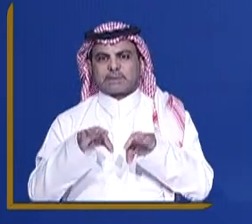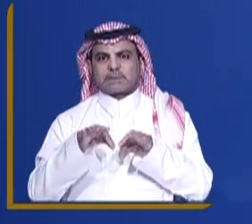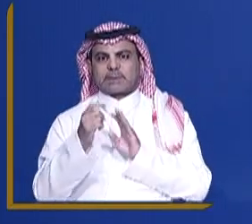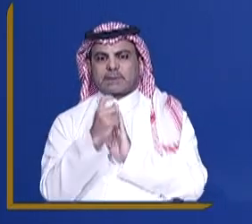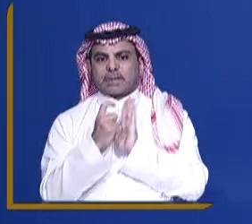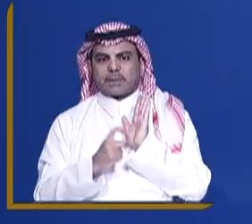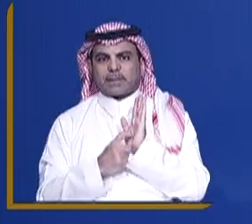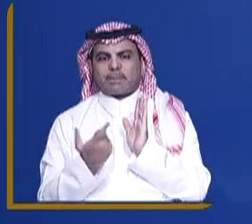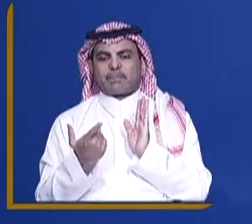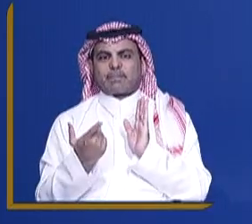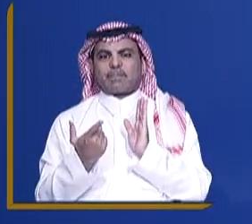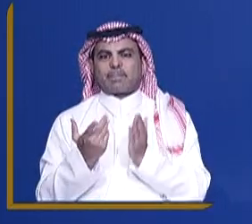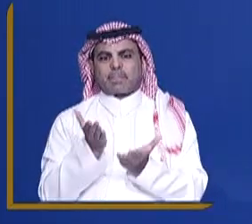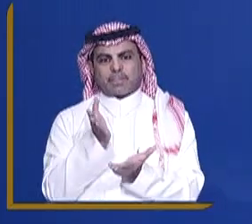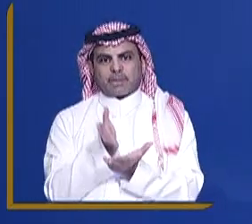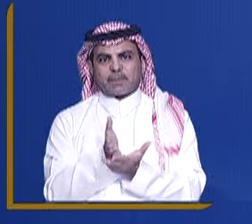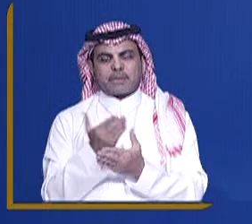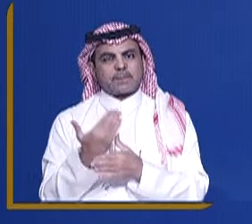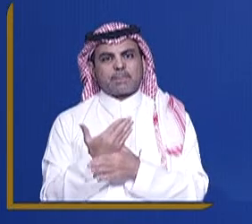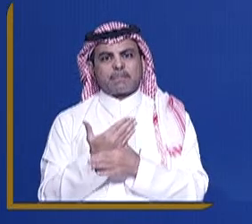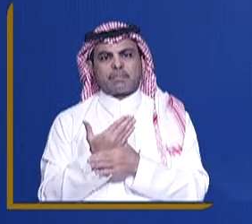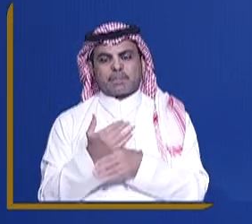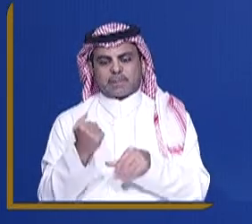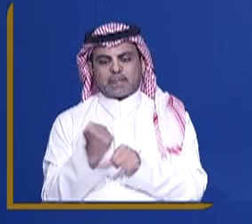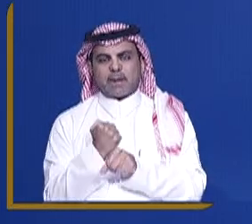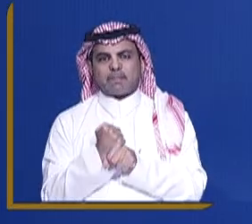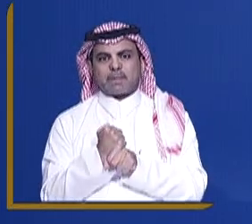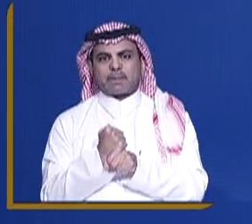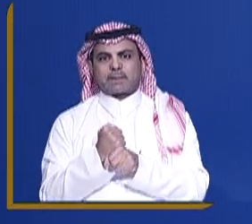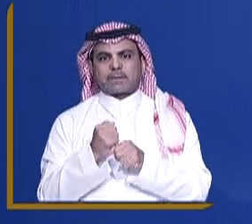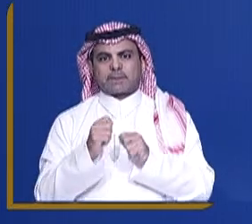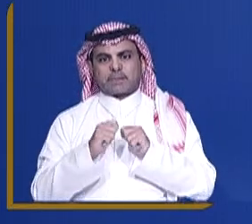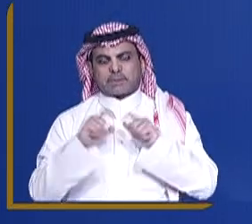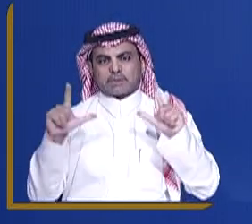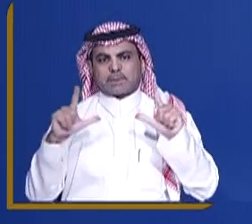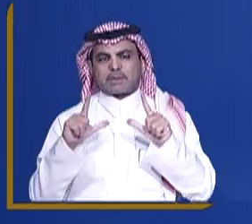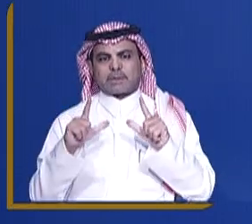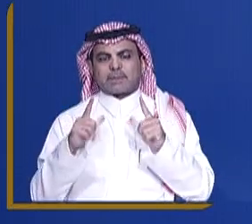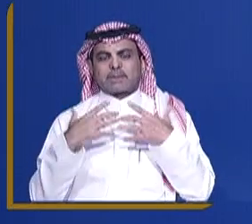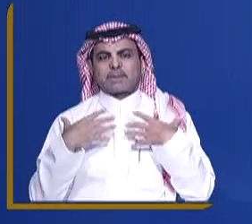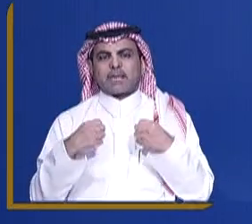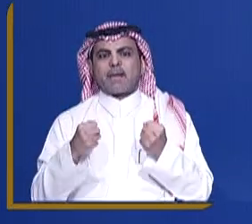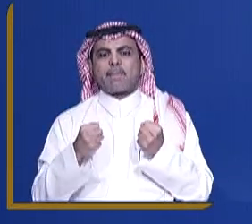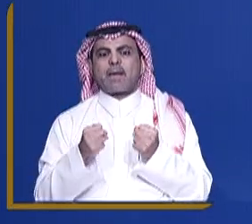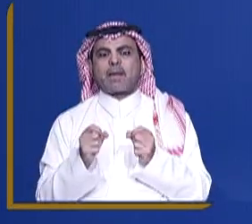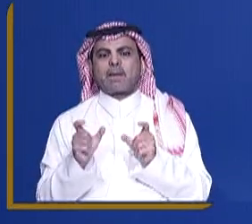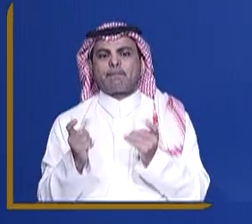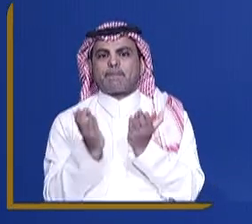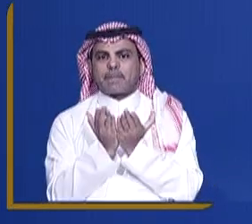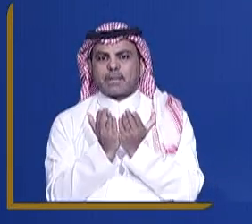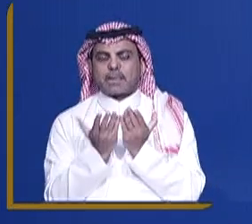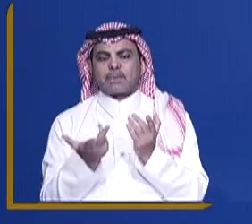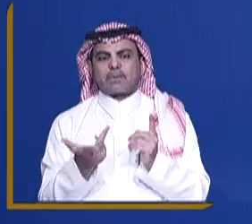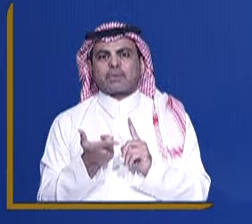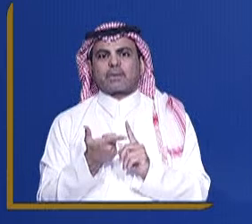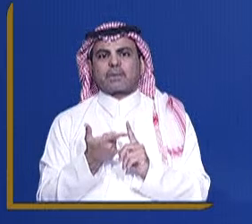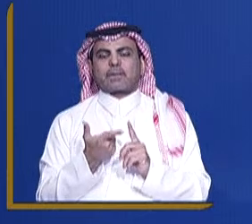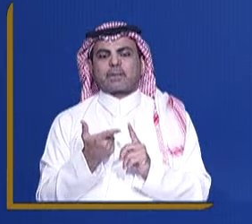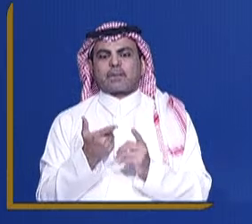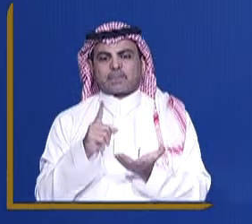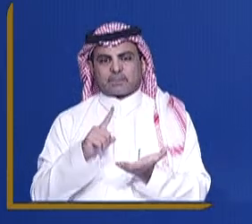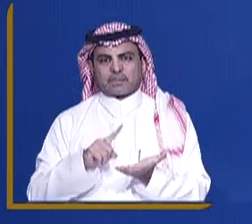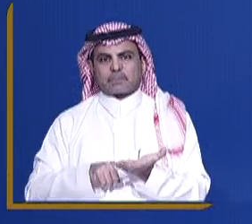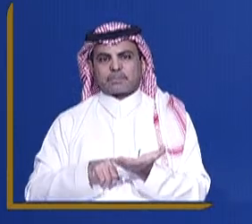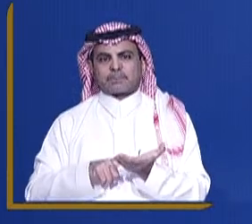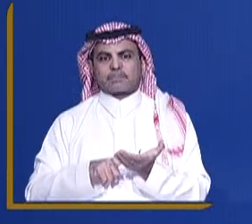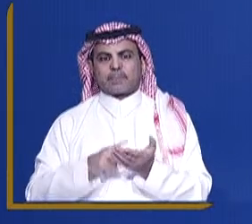والأنظمة واللوائح التي تضمن العمل في تحسين البيئة السلامة والأمن والسلامة في المدارس وفي الواقع، وهو